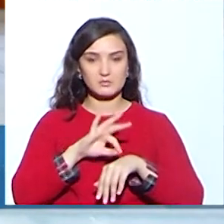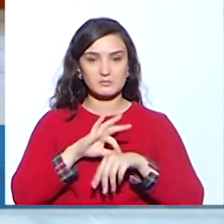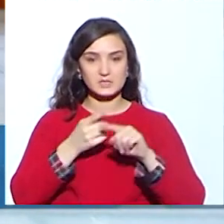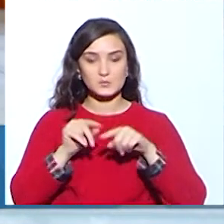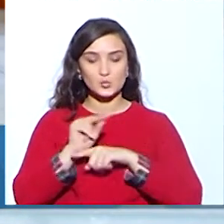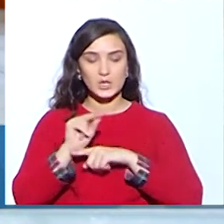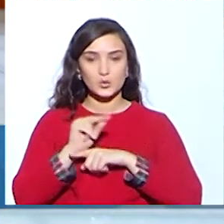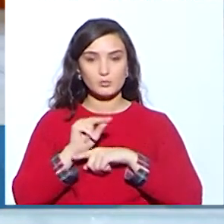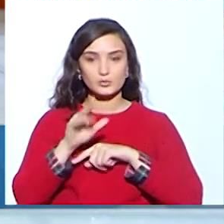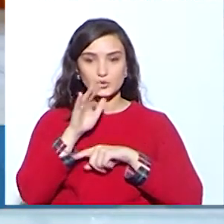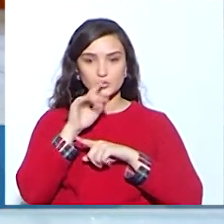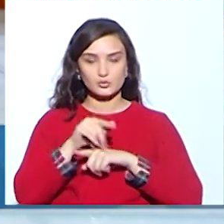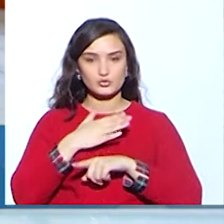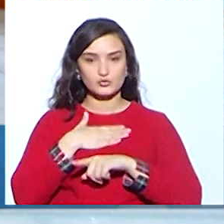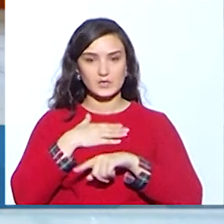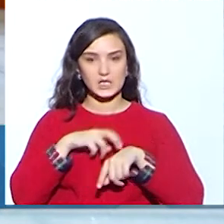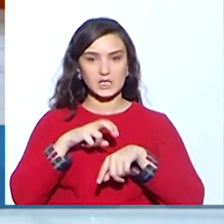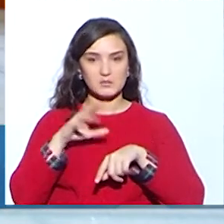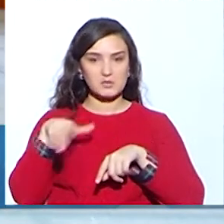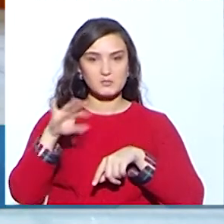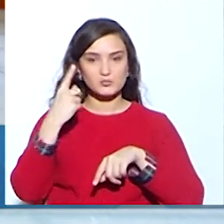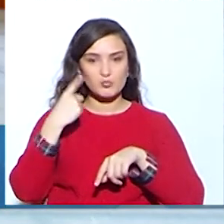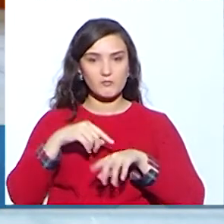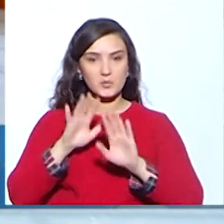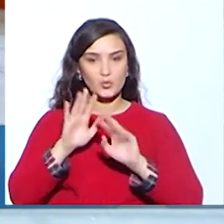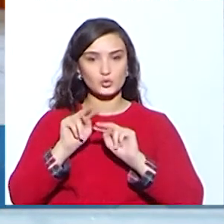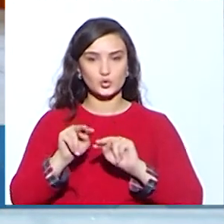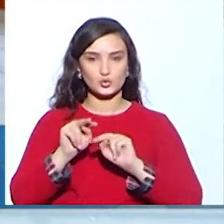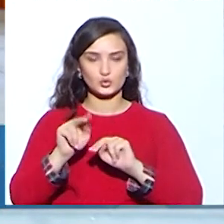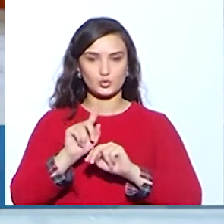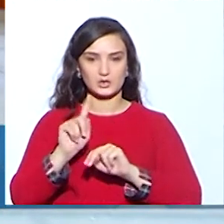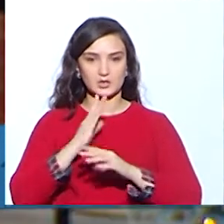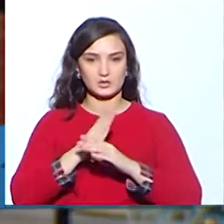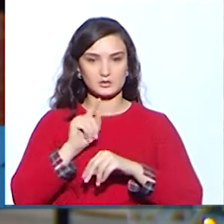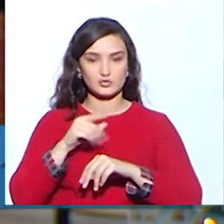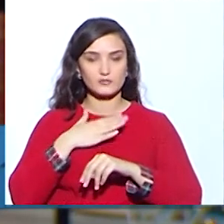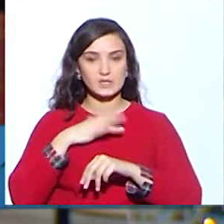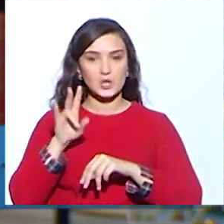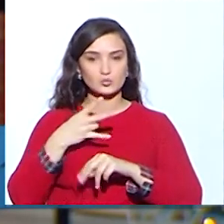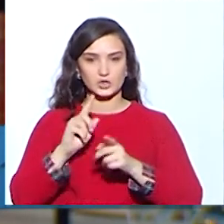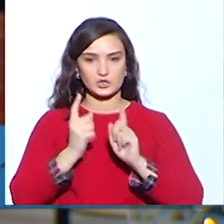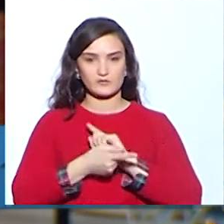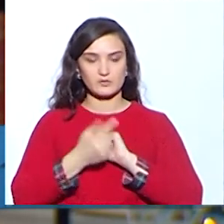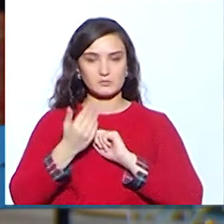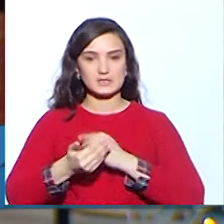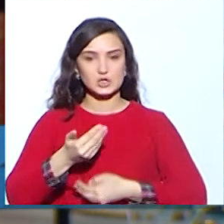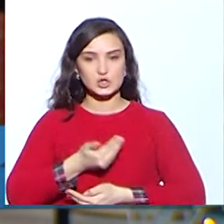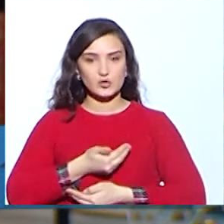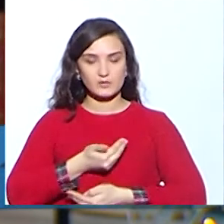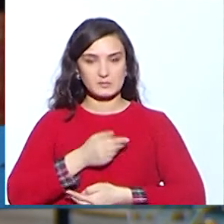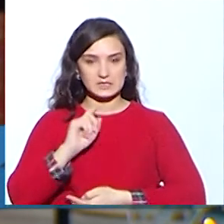დაავადების მკურნალობისას ჩვენი ექიმების მოვალეობა მარტო კონტროლი არ არის დაავადების. ჩვენ არ უნდა შევცვალოთ მათი